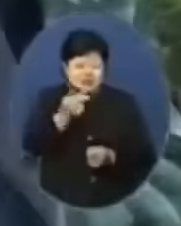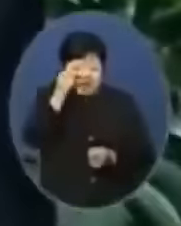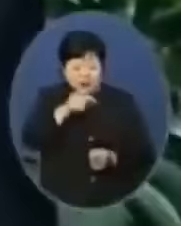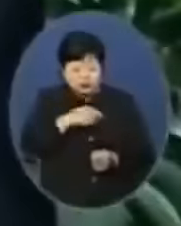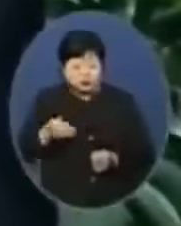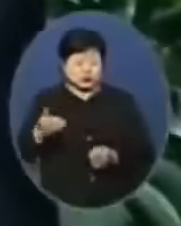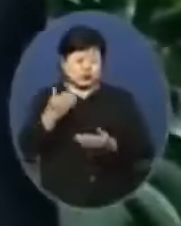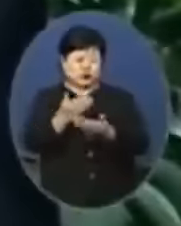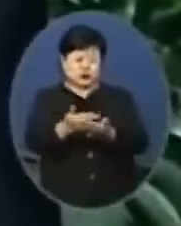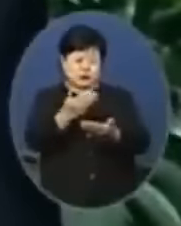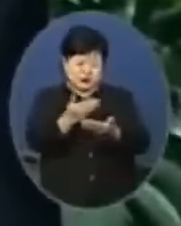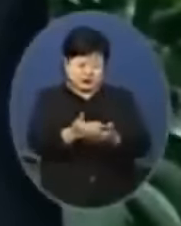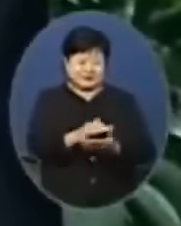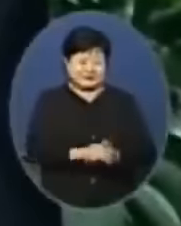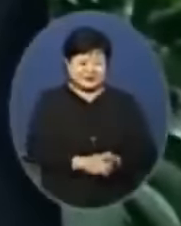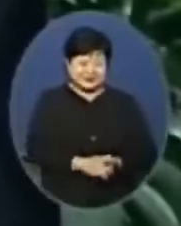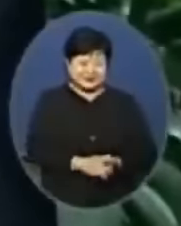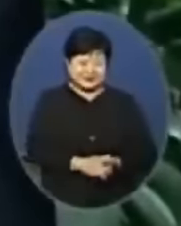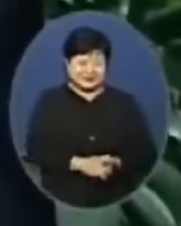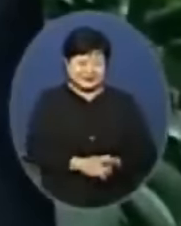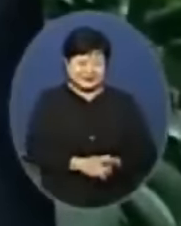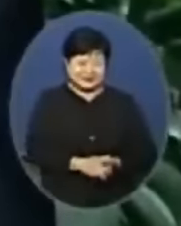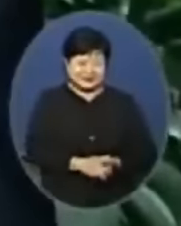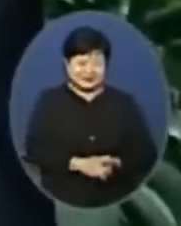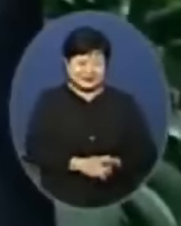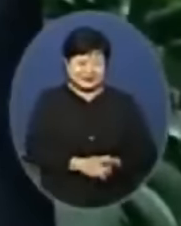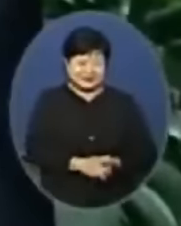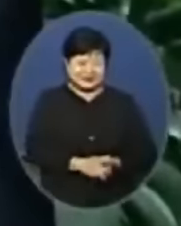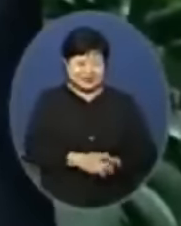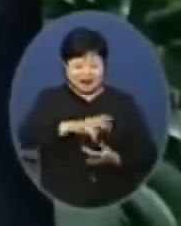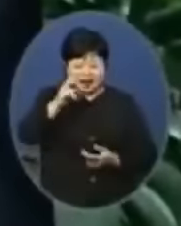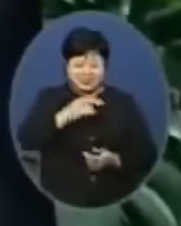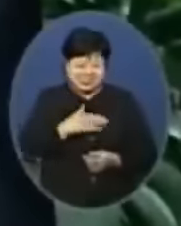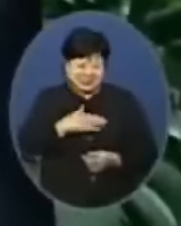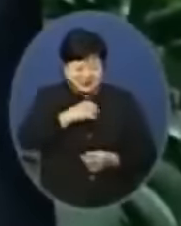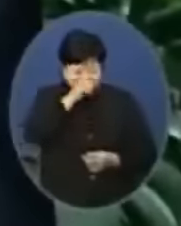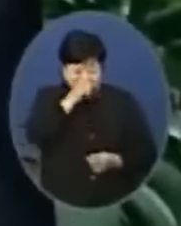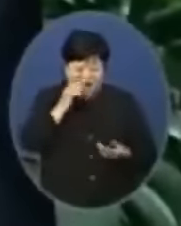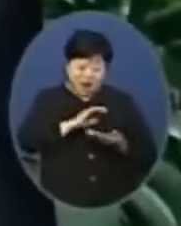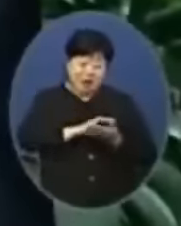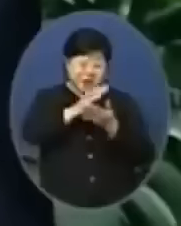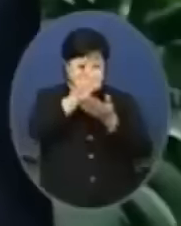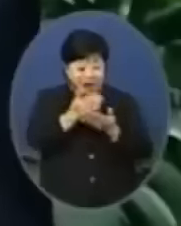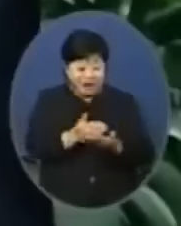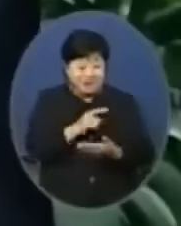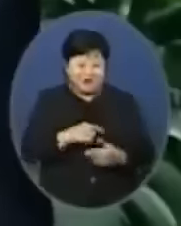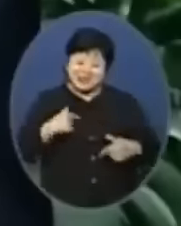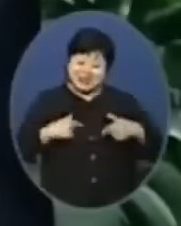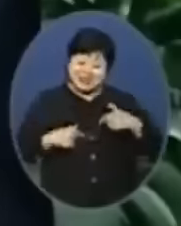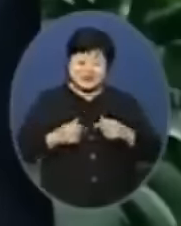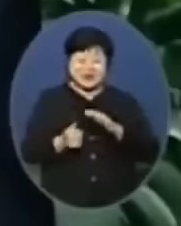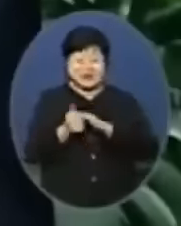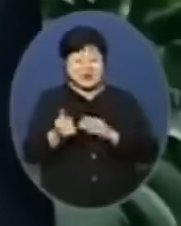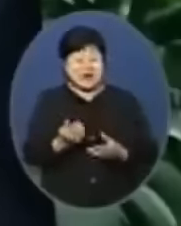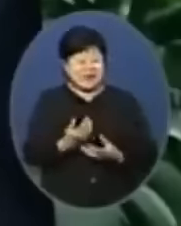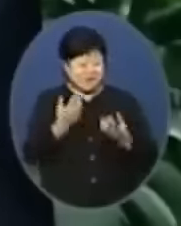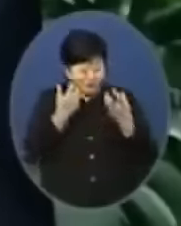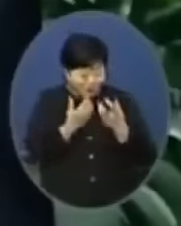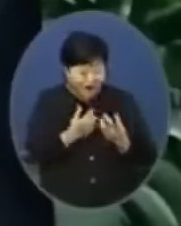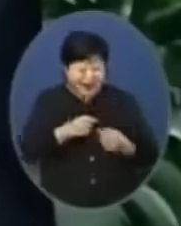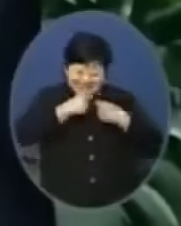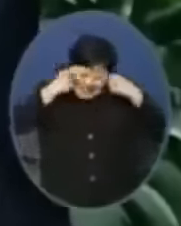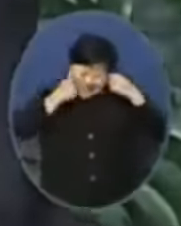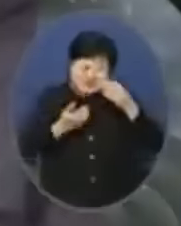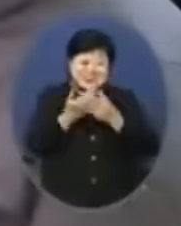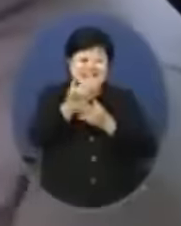생수를 주시옵소서. 그러니까 아 기분이 좋아지더라고요. 마음이 기뻐지고 소망이 차지고